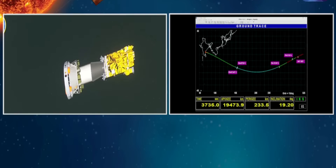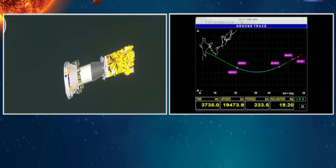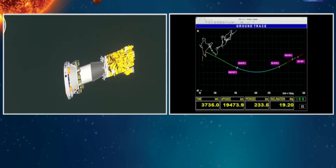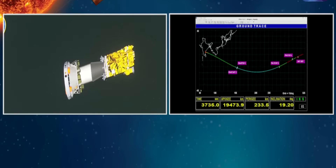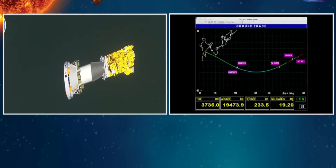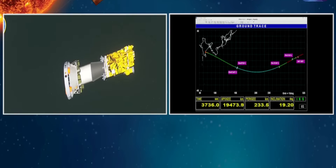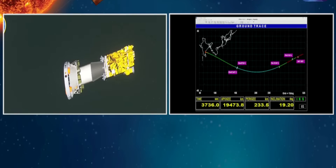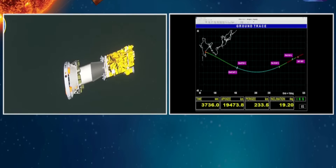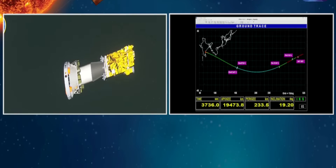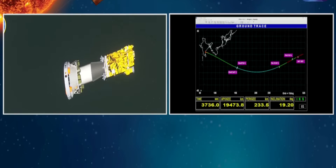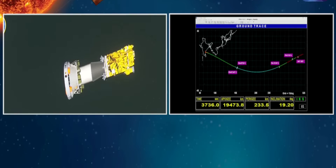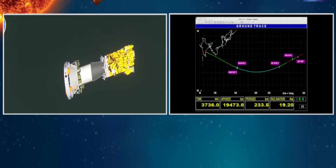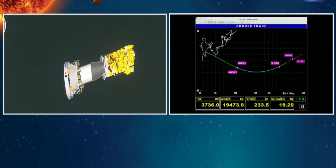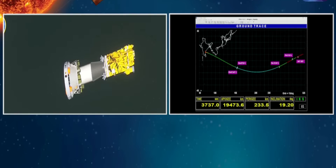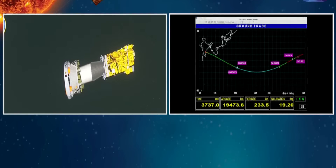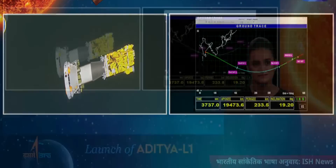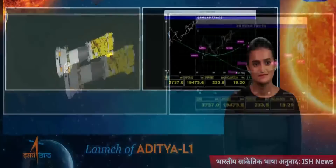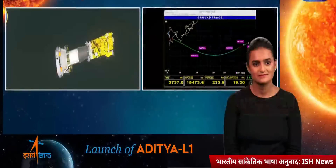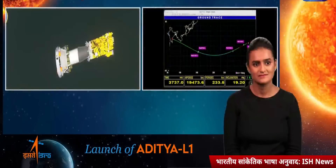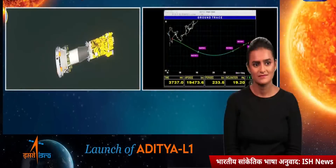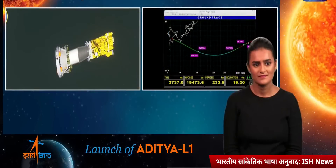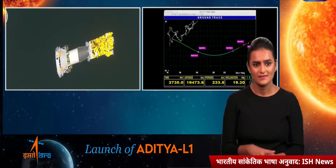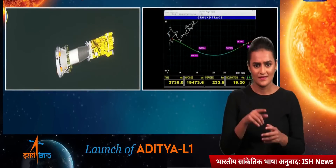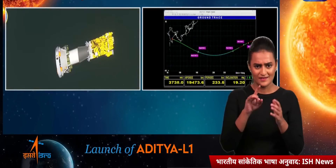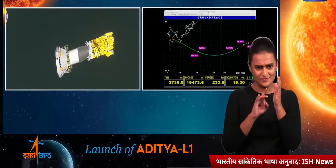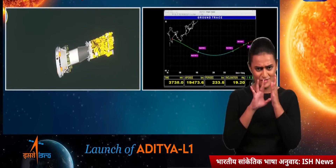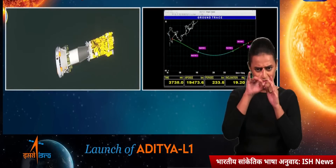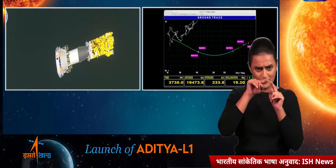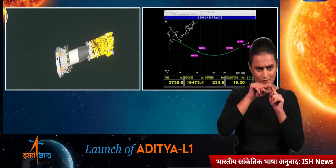यान अपने निर्धारित कक्षा की ओर